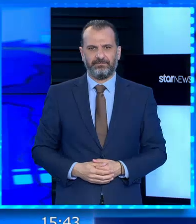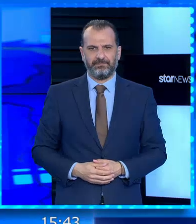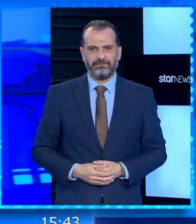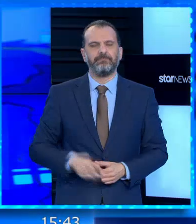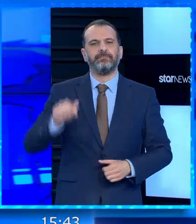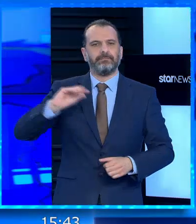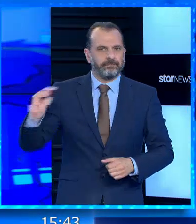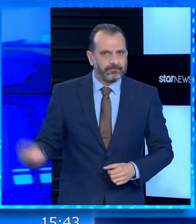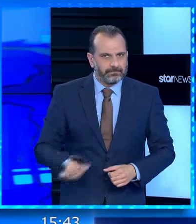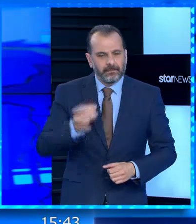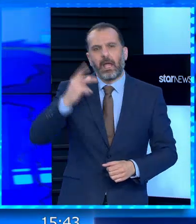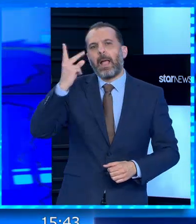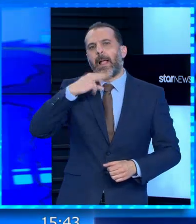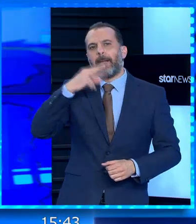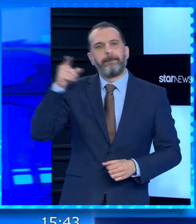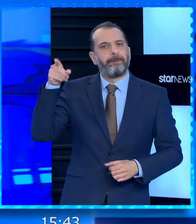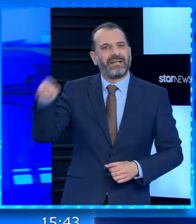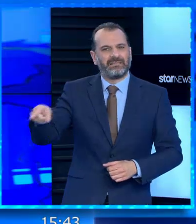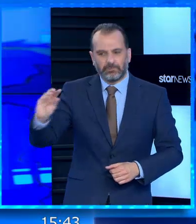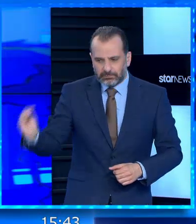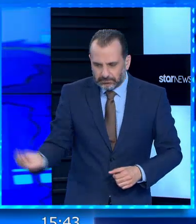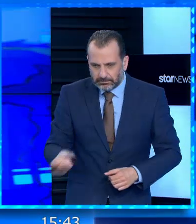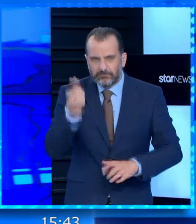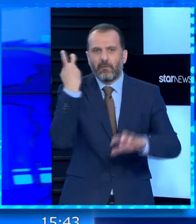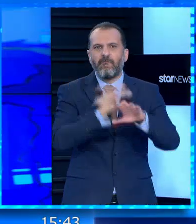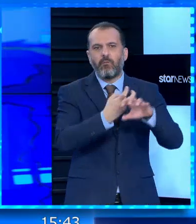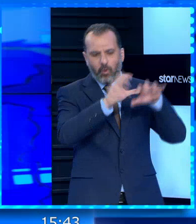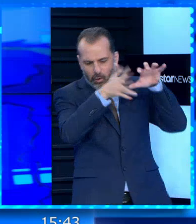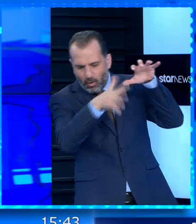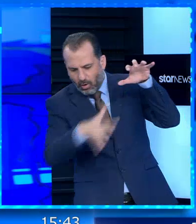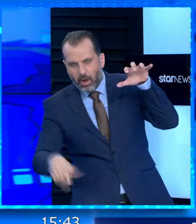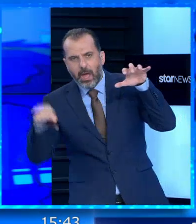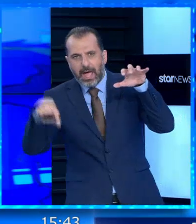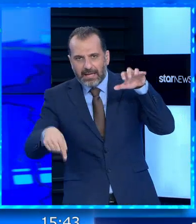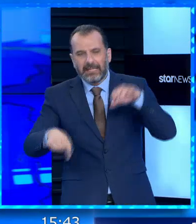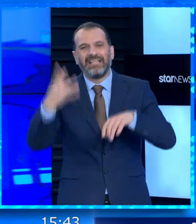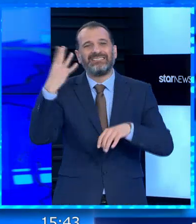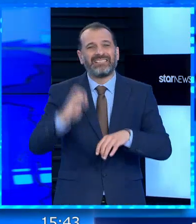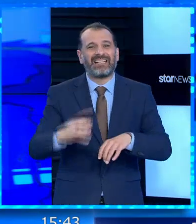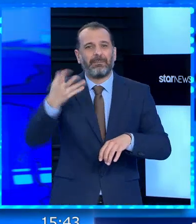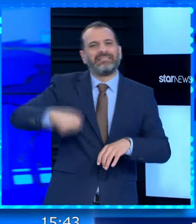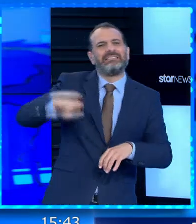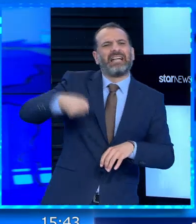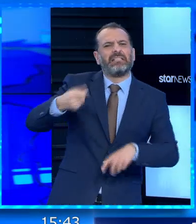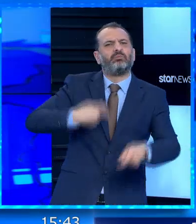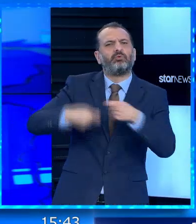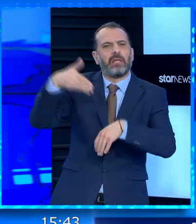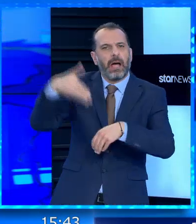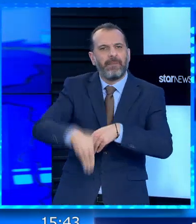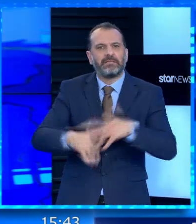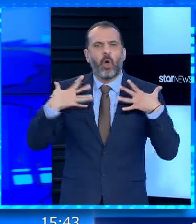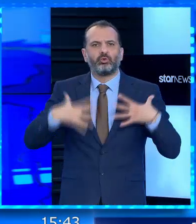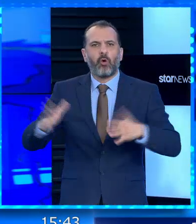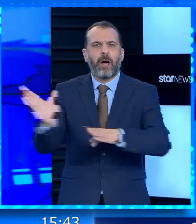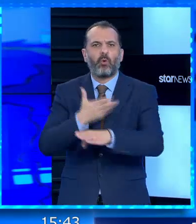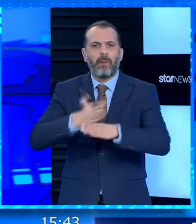45 σακούλες που περιείχαν ανθρώπινα υπολείμματα βρέθηκαν σε χαράδρα 40 μέτρων στη μεξικανική πολιτεία Χαλίσκο. Εντοπίστηκαν